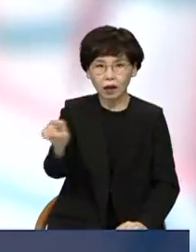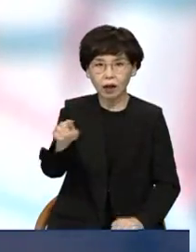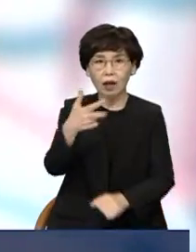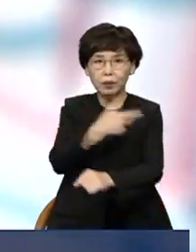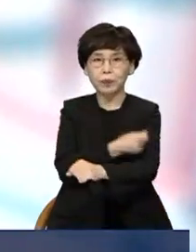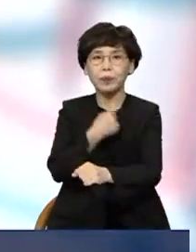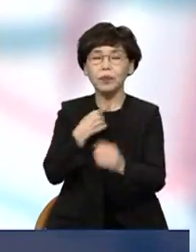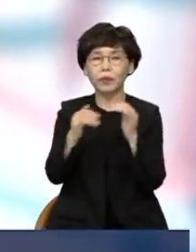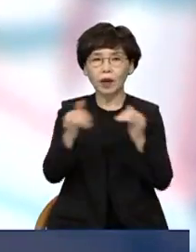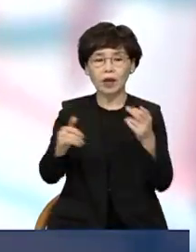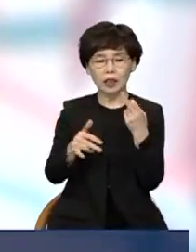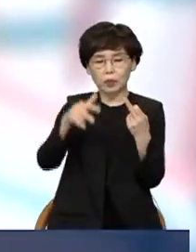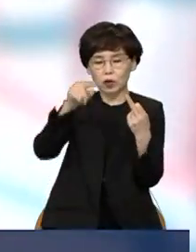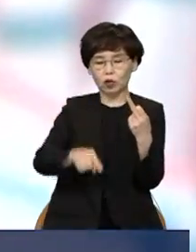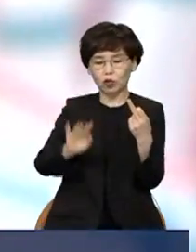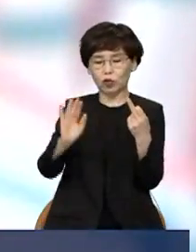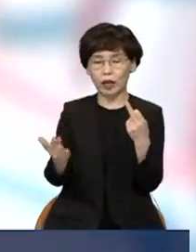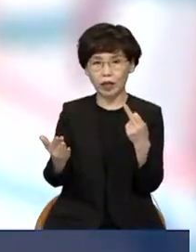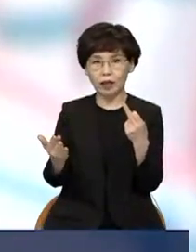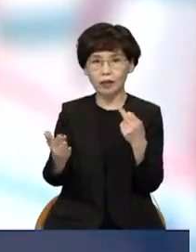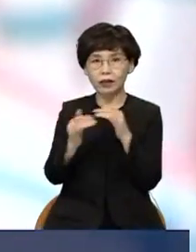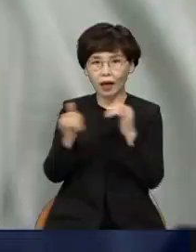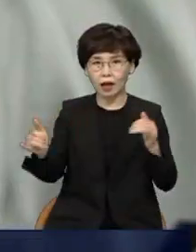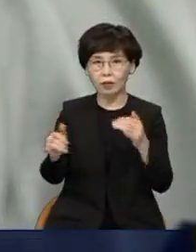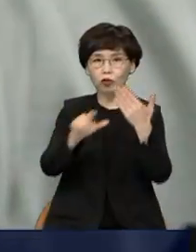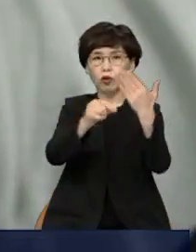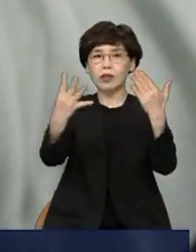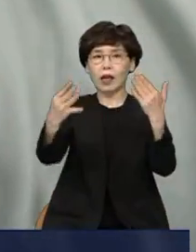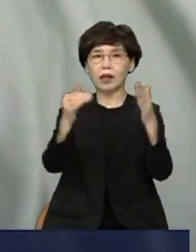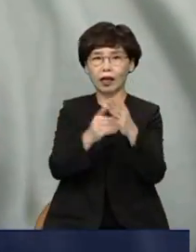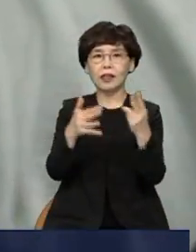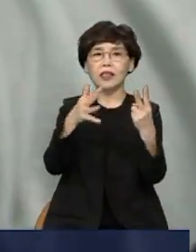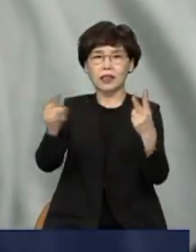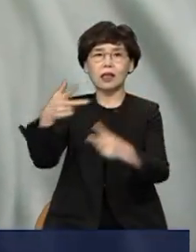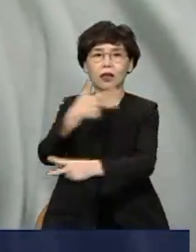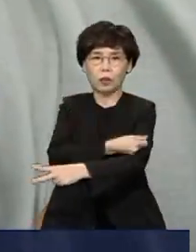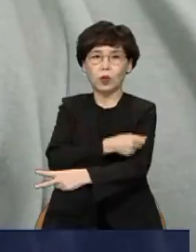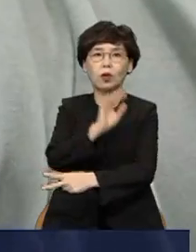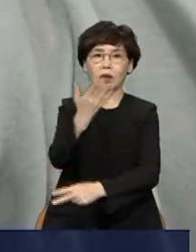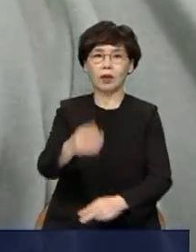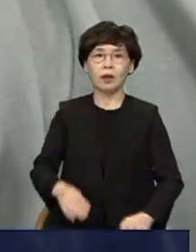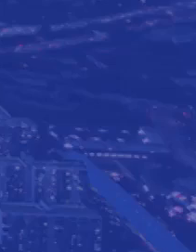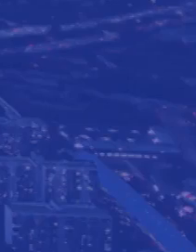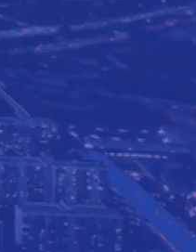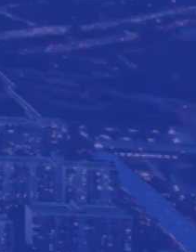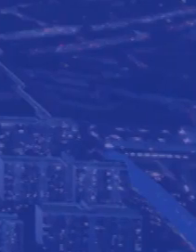따라 다음 달 4일까지 2차 접종을 받게 됩니다. SBS 장세만입니다.